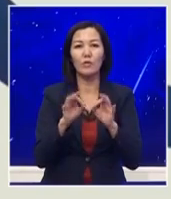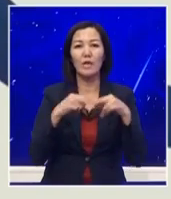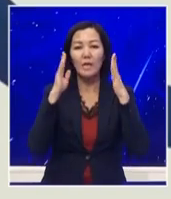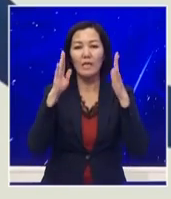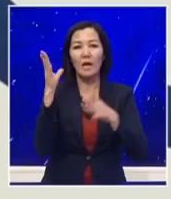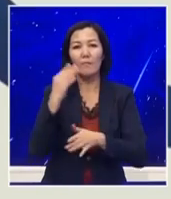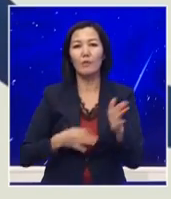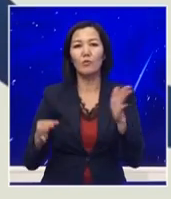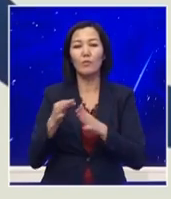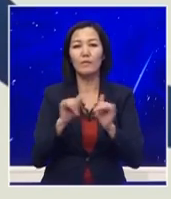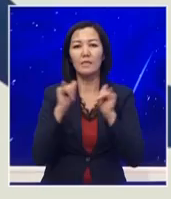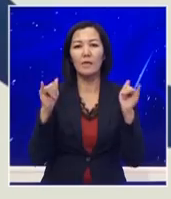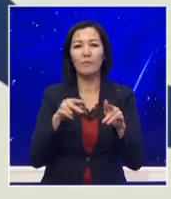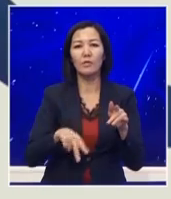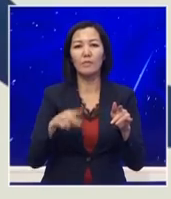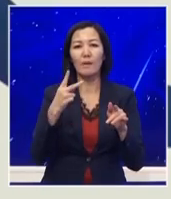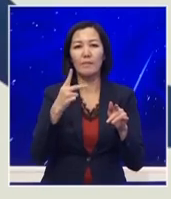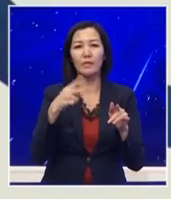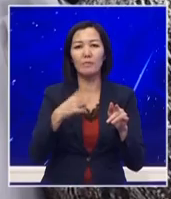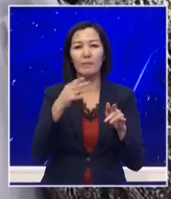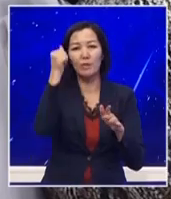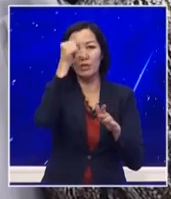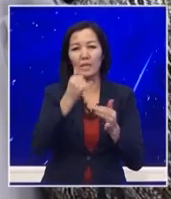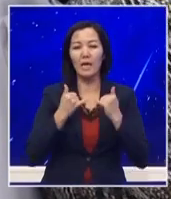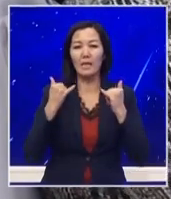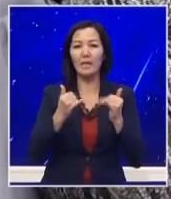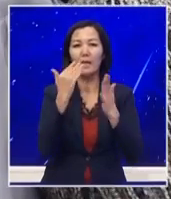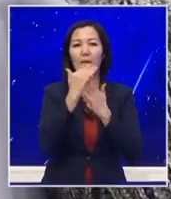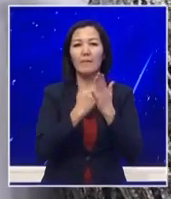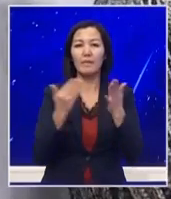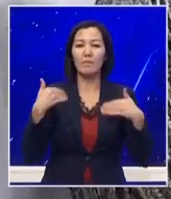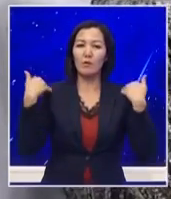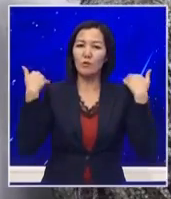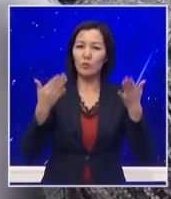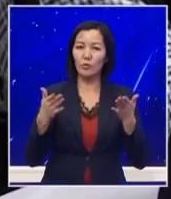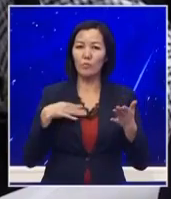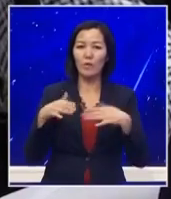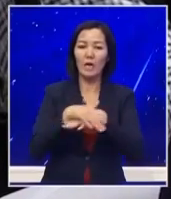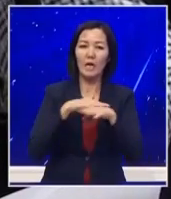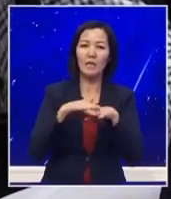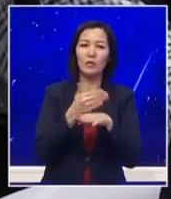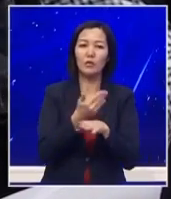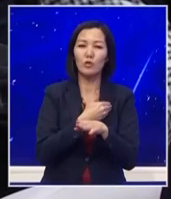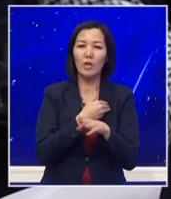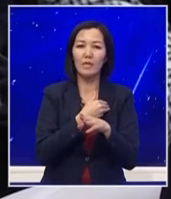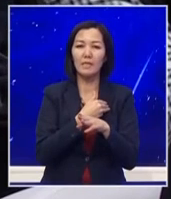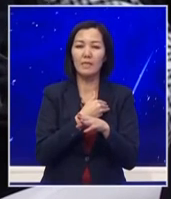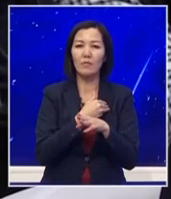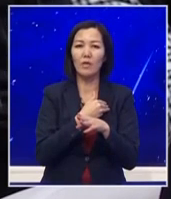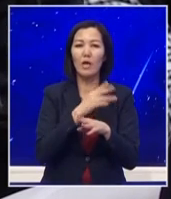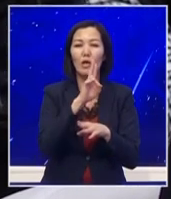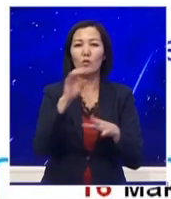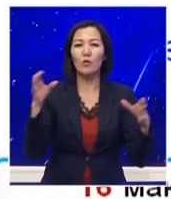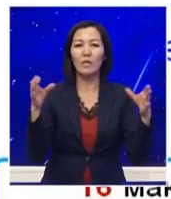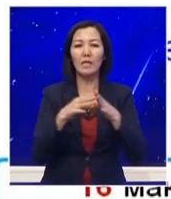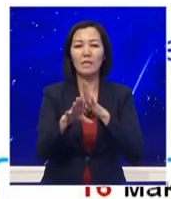облысы аумақтарын дамытудың 2021-2025 жылдарға арналған бағдарламасын ұсынып үлгерді. Халықтың сұранысына